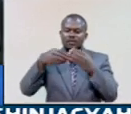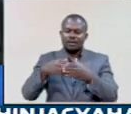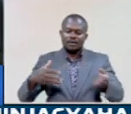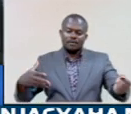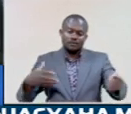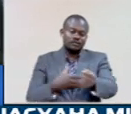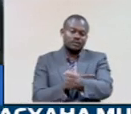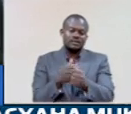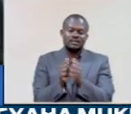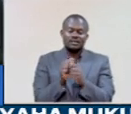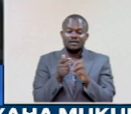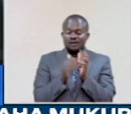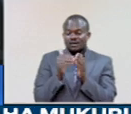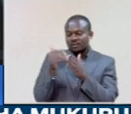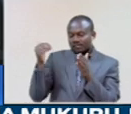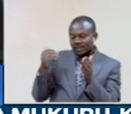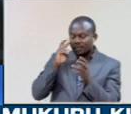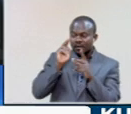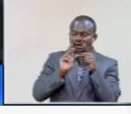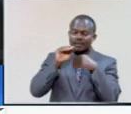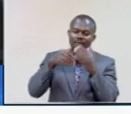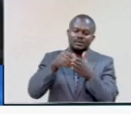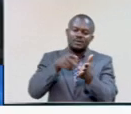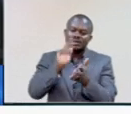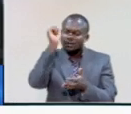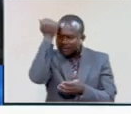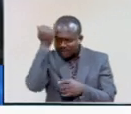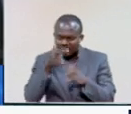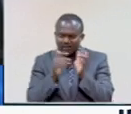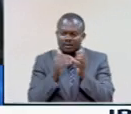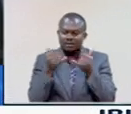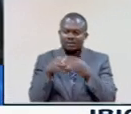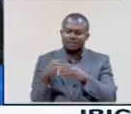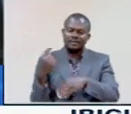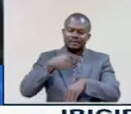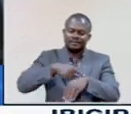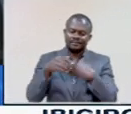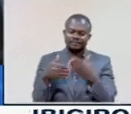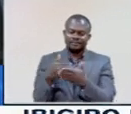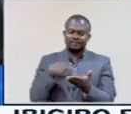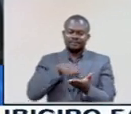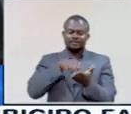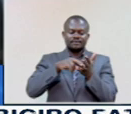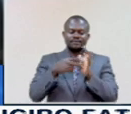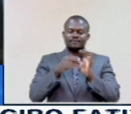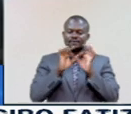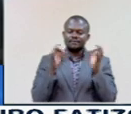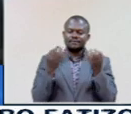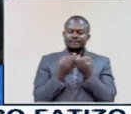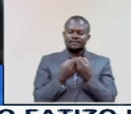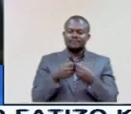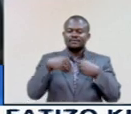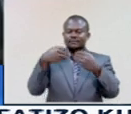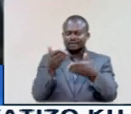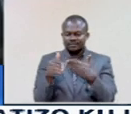ubushobozi mbere wasangaga hafi ya bose tubarihira mituweli ariko muri iki gihe udufite imiryango rwose ikubwira iti giye